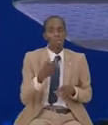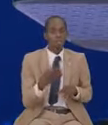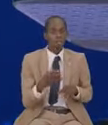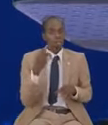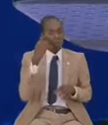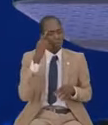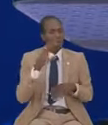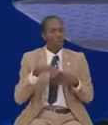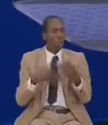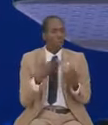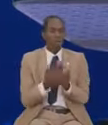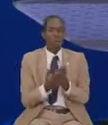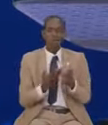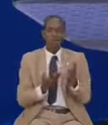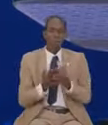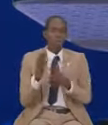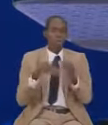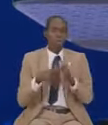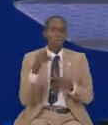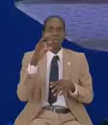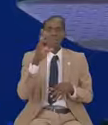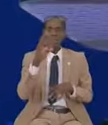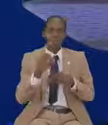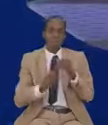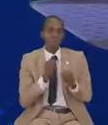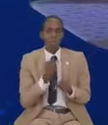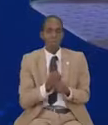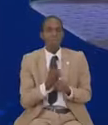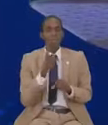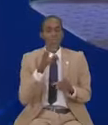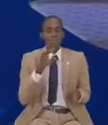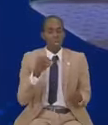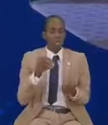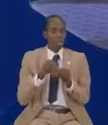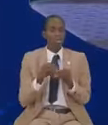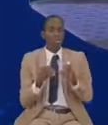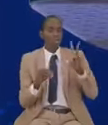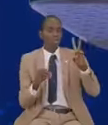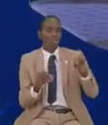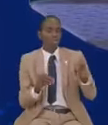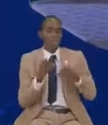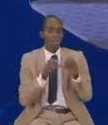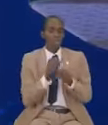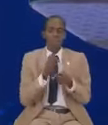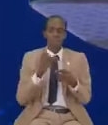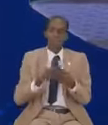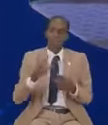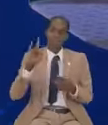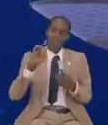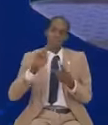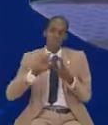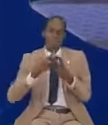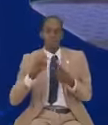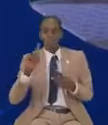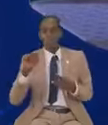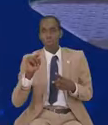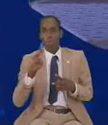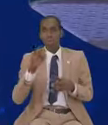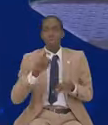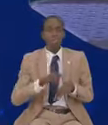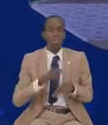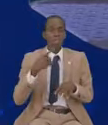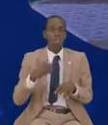soit 10 ans tu vois 10 ans à 18 ans ou à 20 ans alors autant la